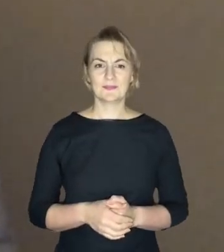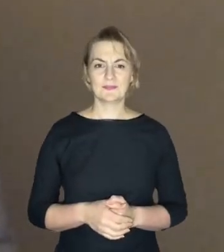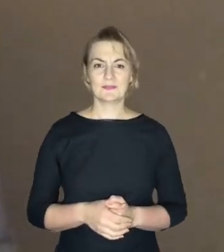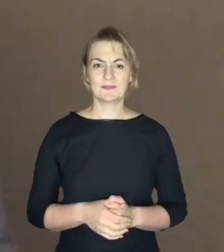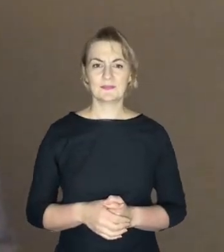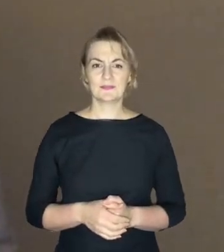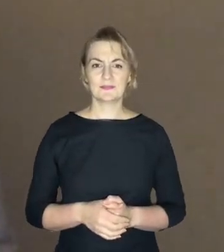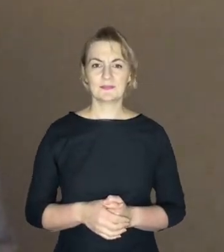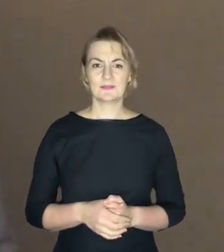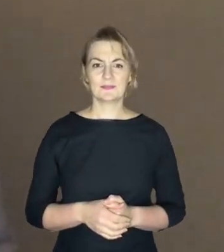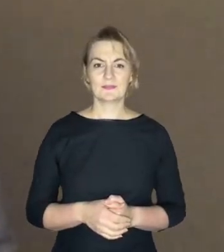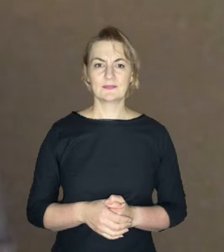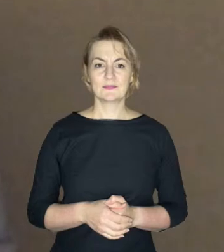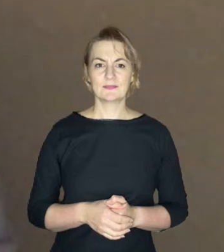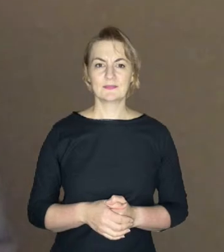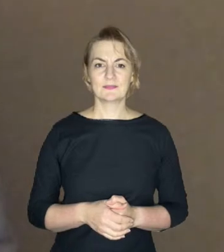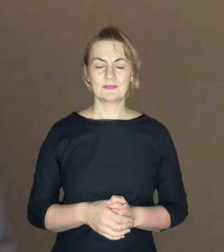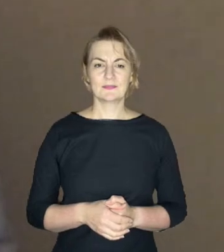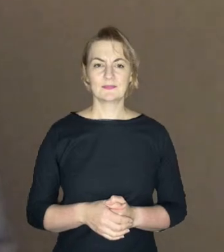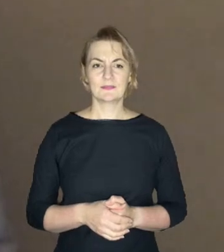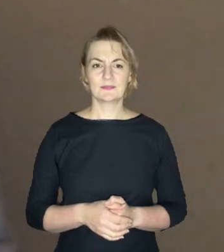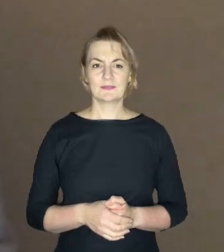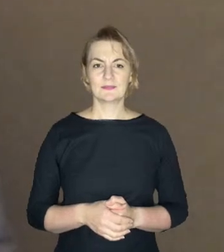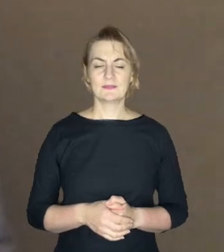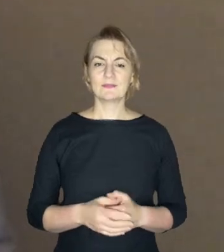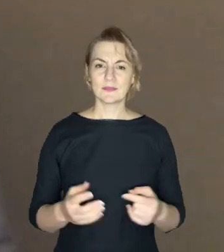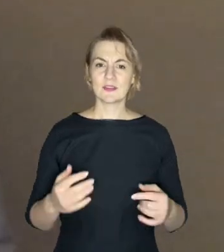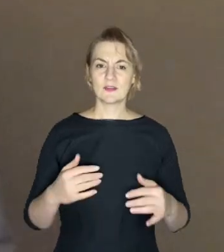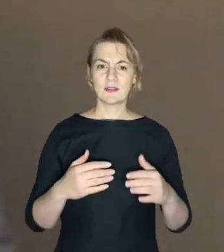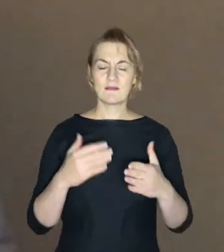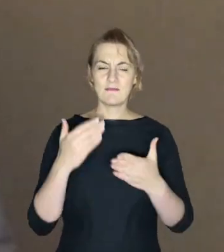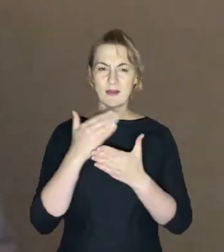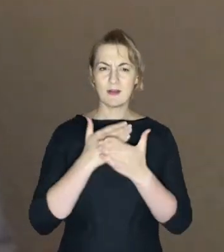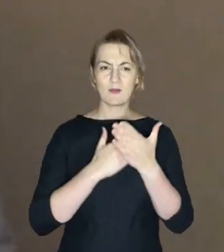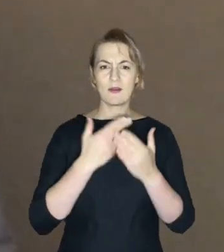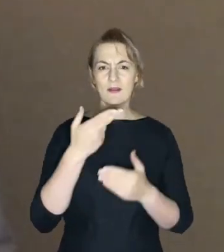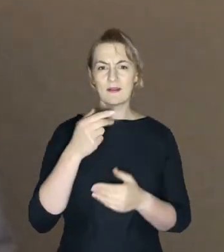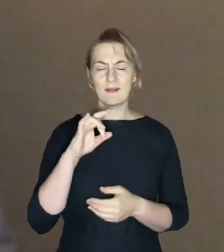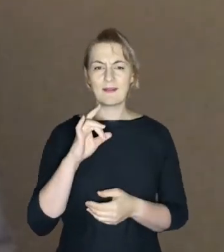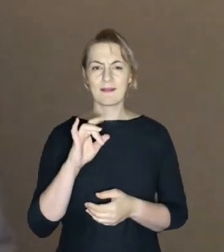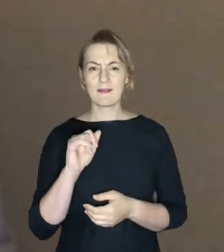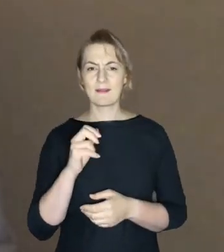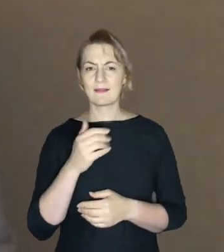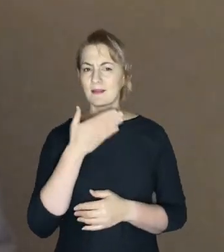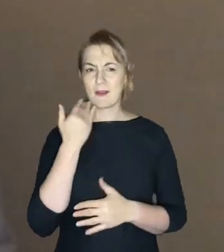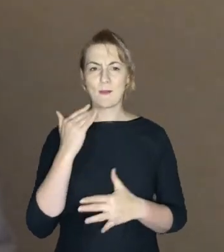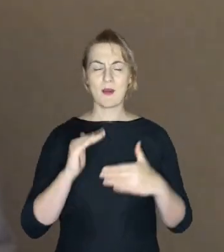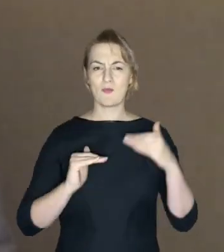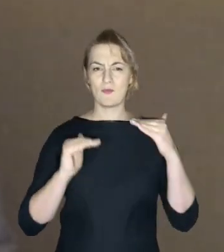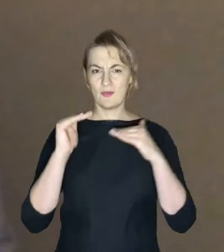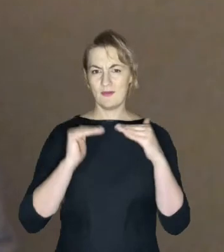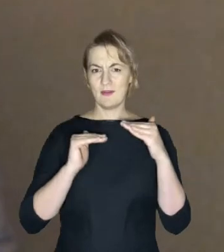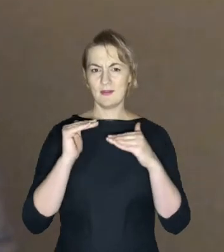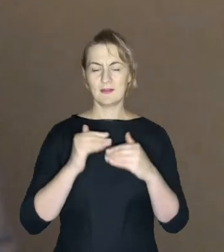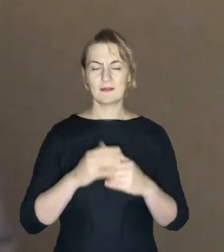tą regułą yin yang, tak, że no tu została zaburzona harmonia w tej mandali